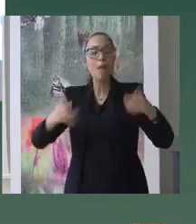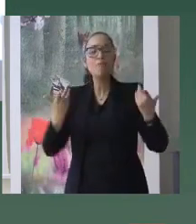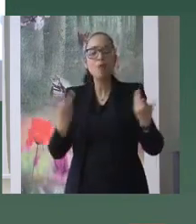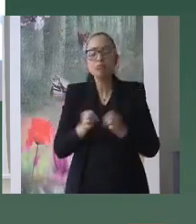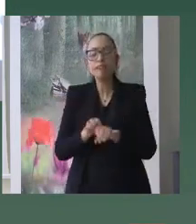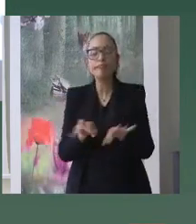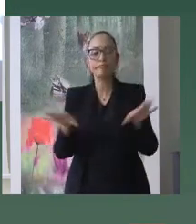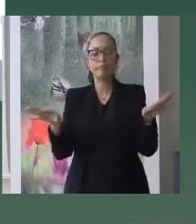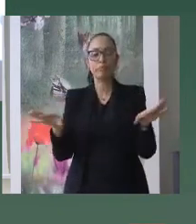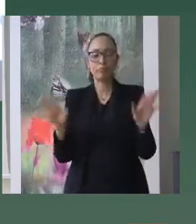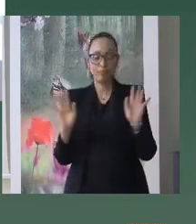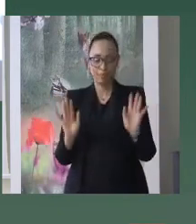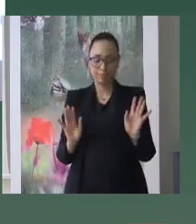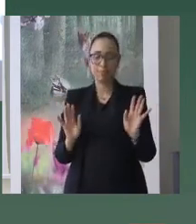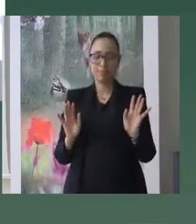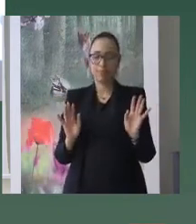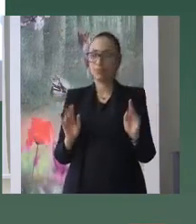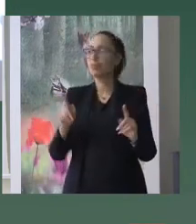γίνεται.